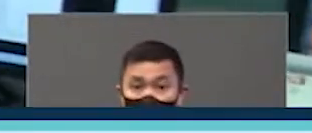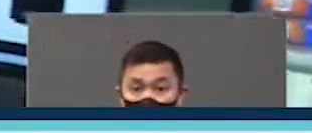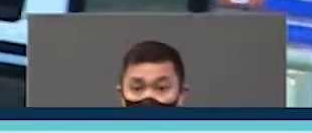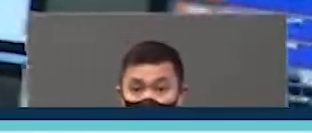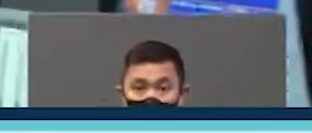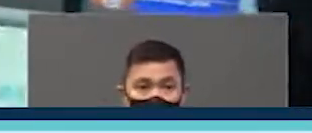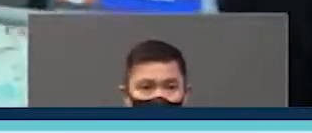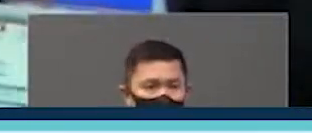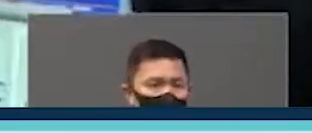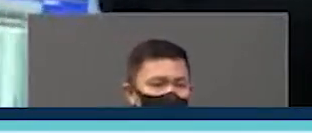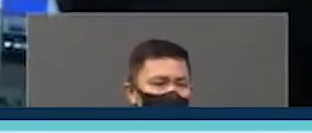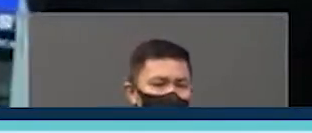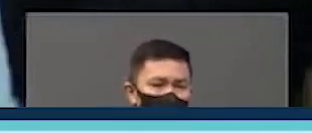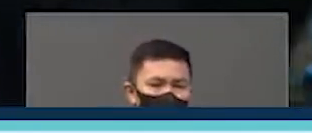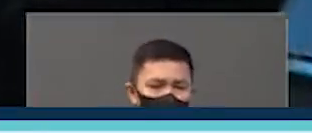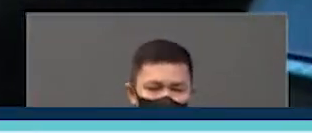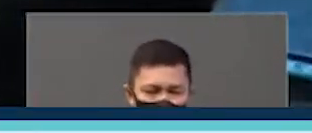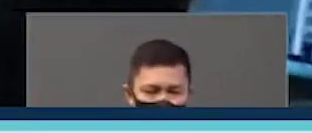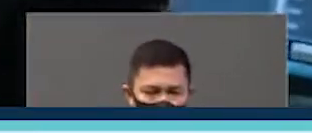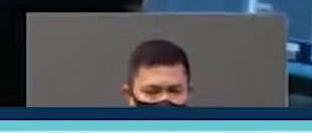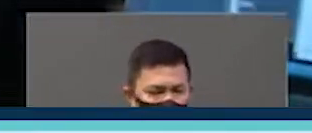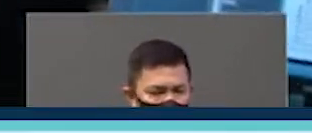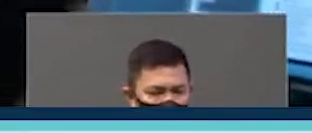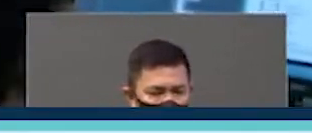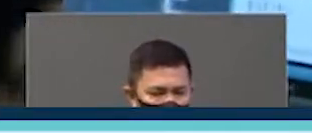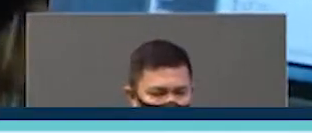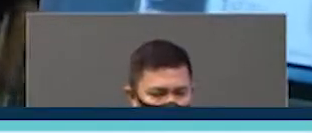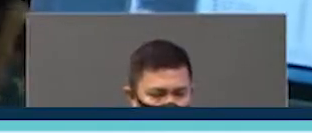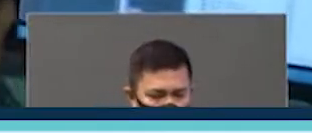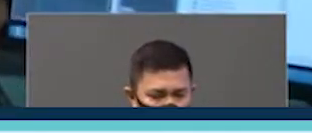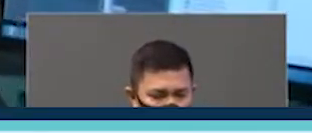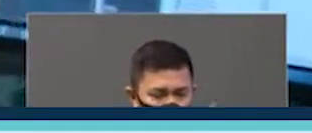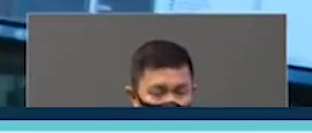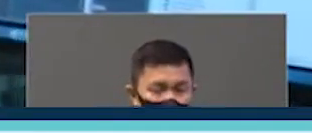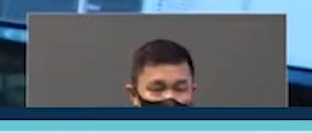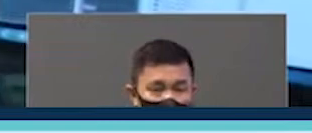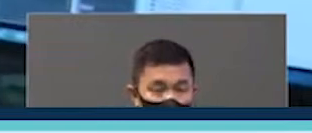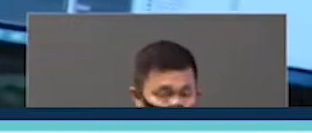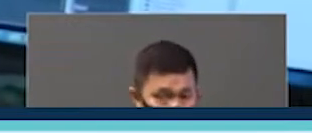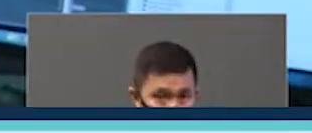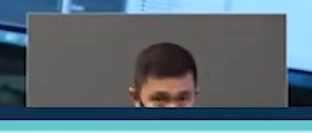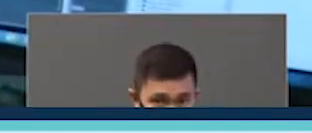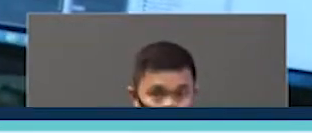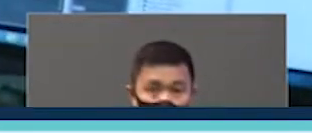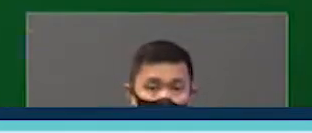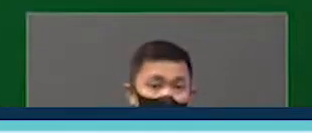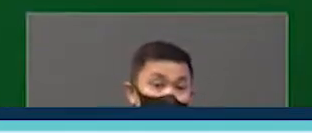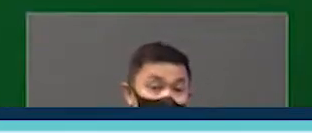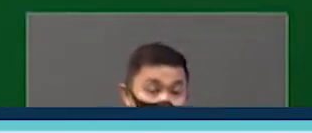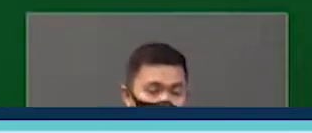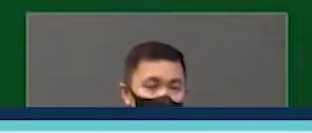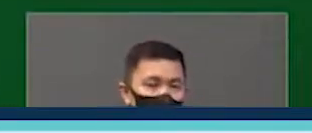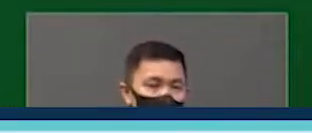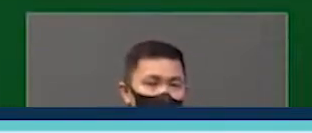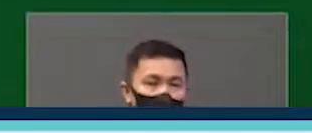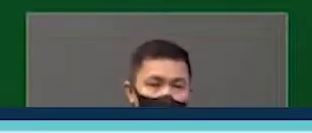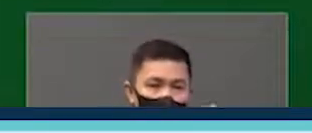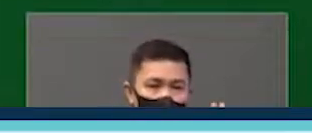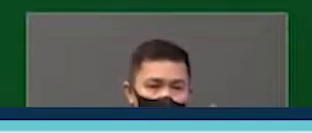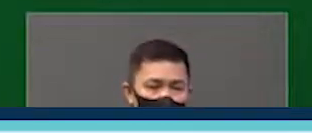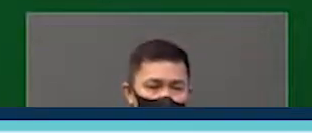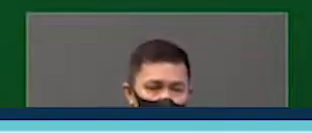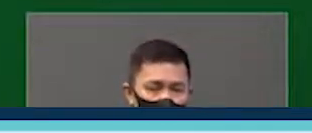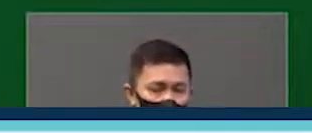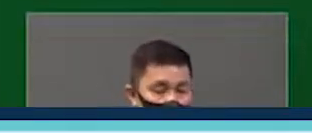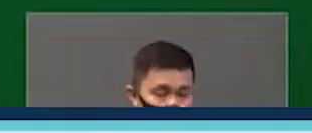ทั่วประเทศมาทำเป็นห้องเช่าราคาถูกให้เช่าในราคา 999บาทต่อเดือนรวมถึงนำอาคารที่อยู่